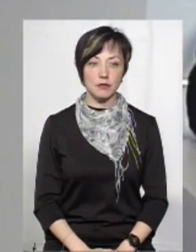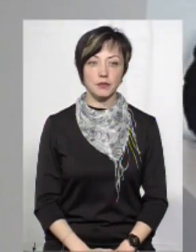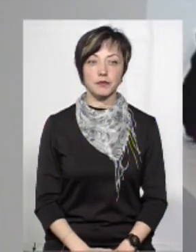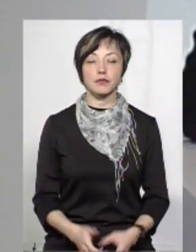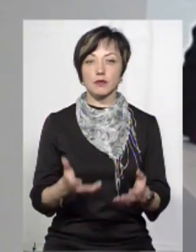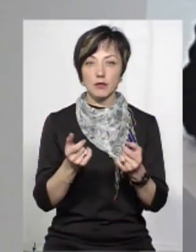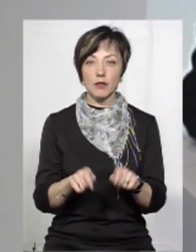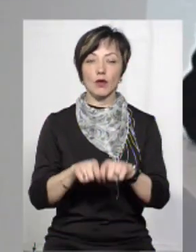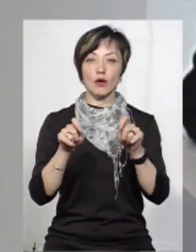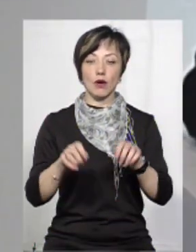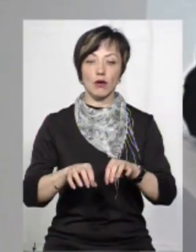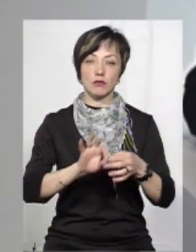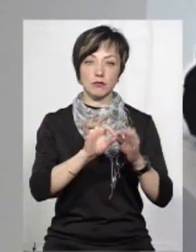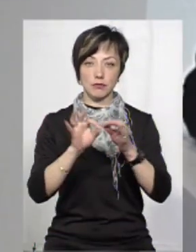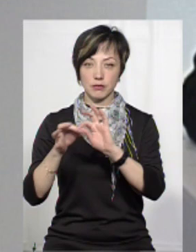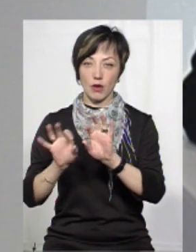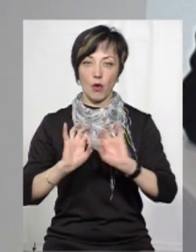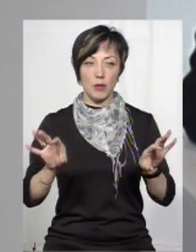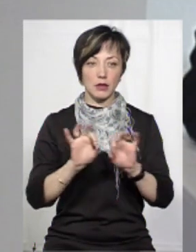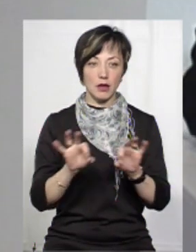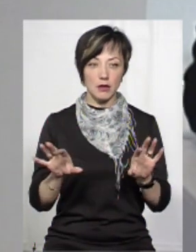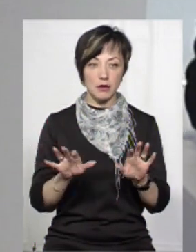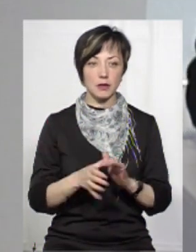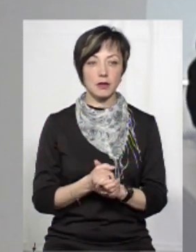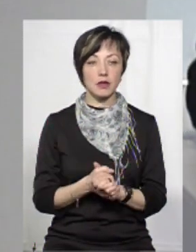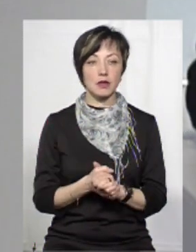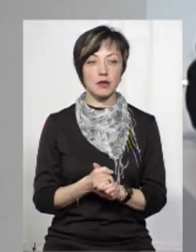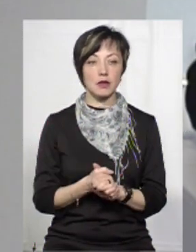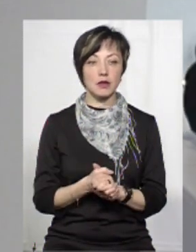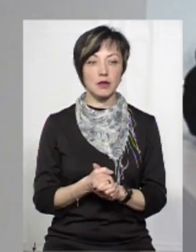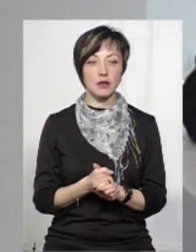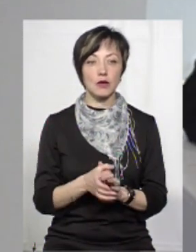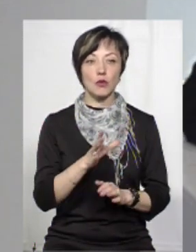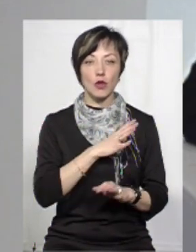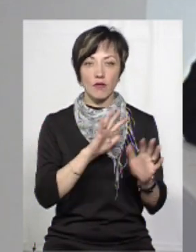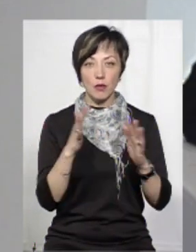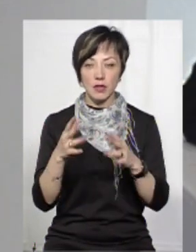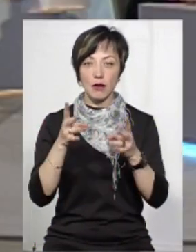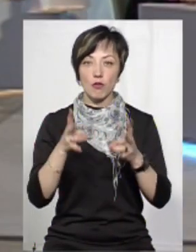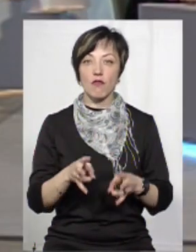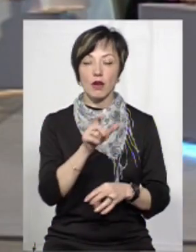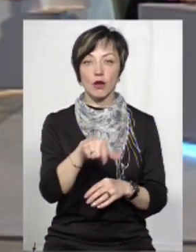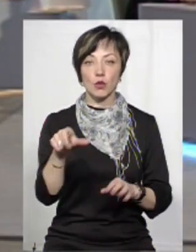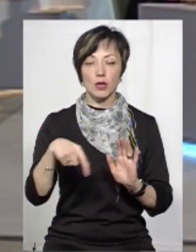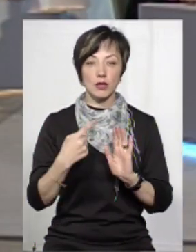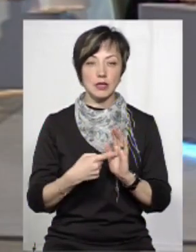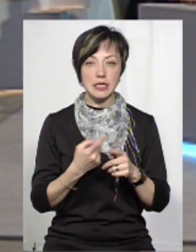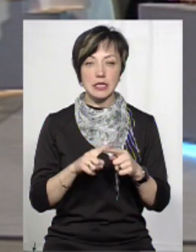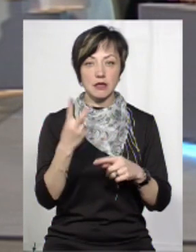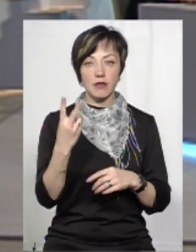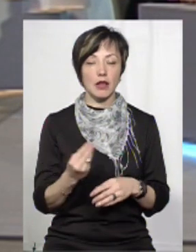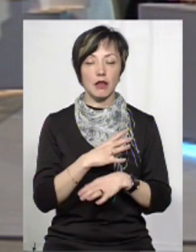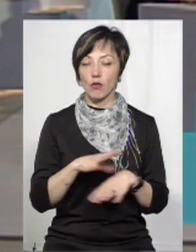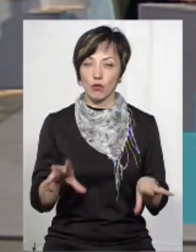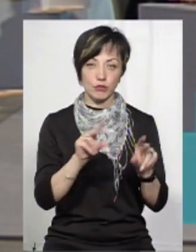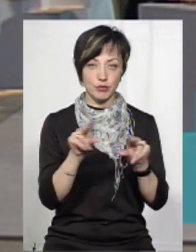Ми отримали такий розлогий коментар. Були випадки травмування за ці два дні?